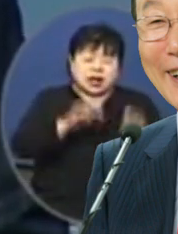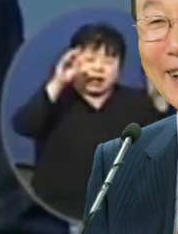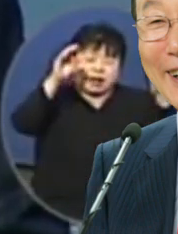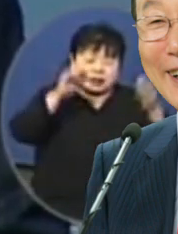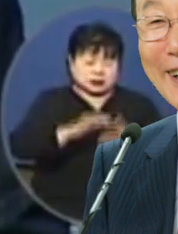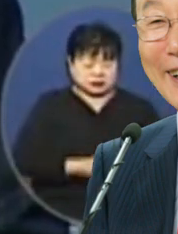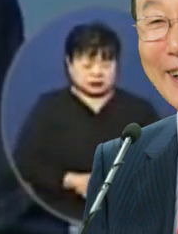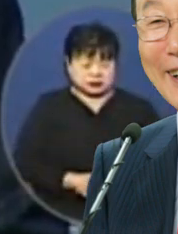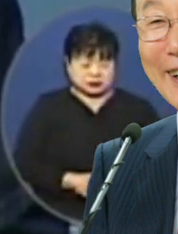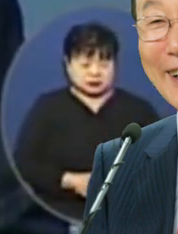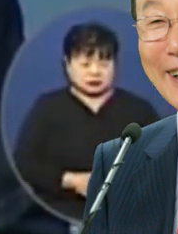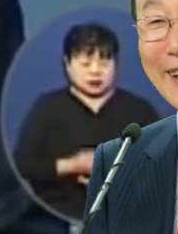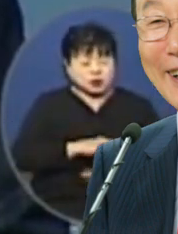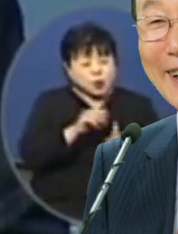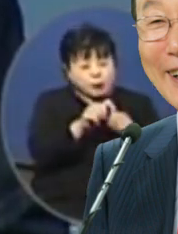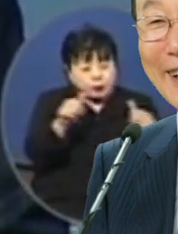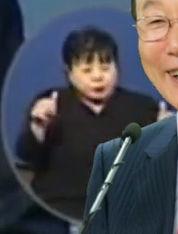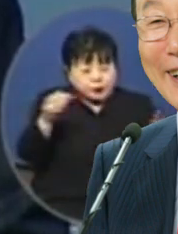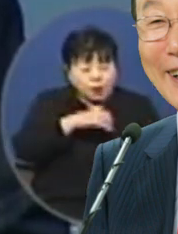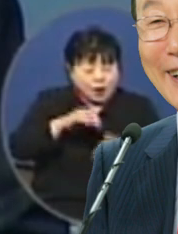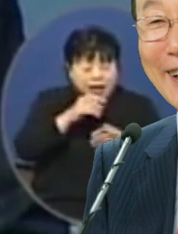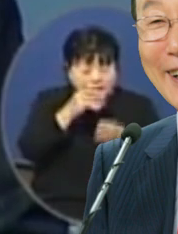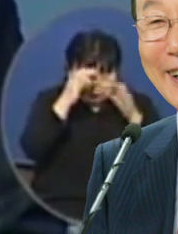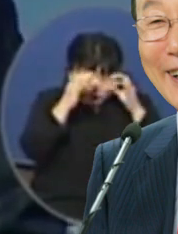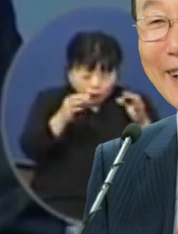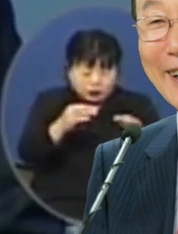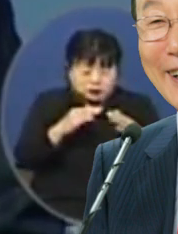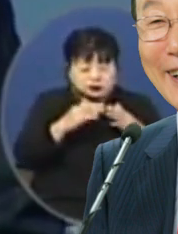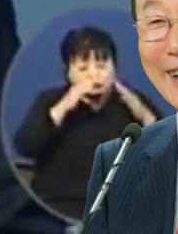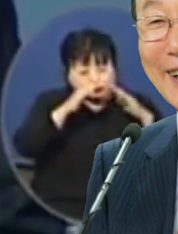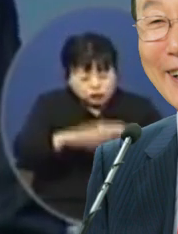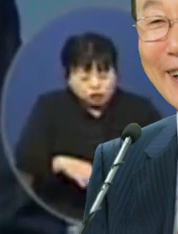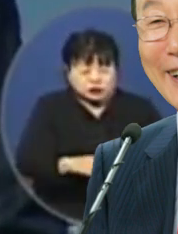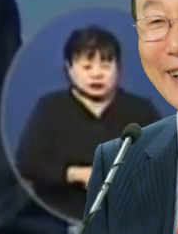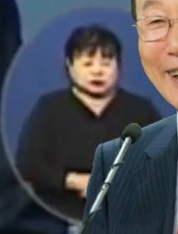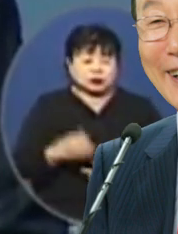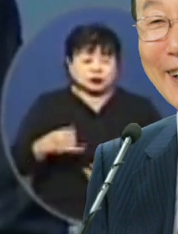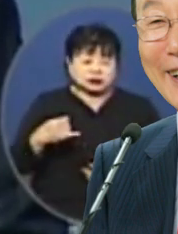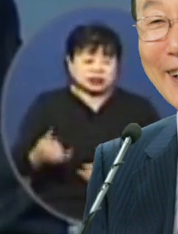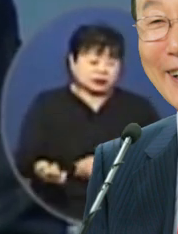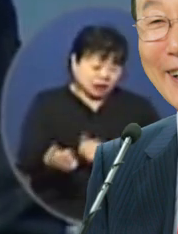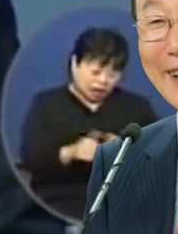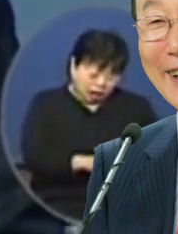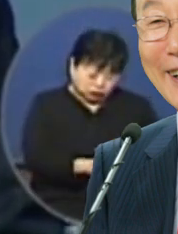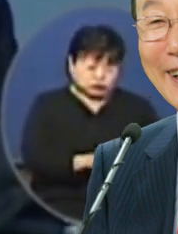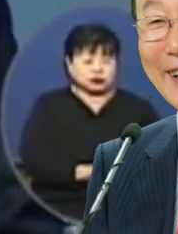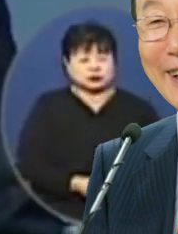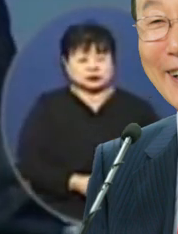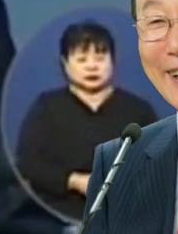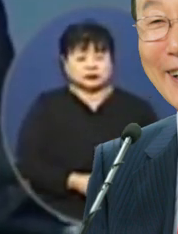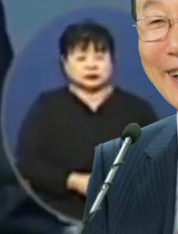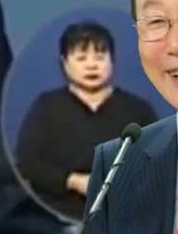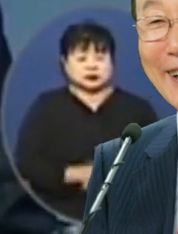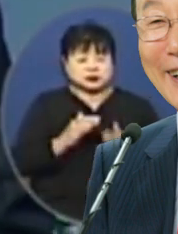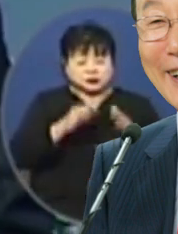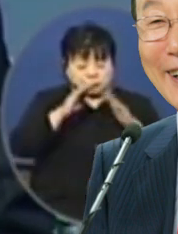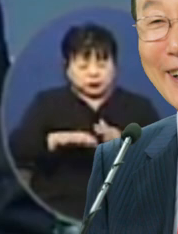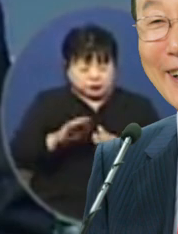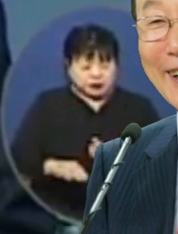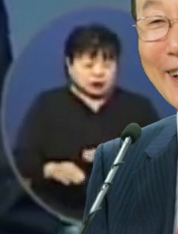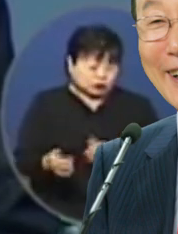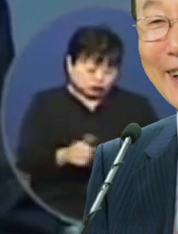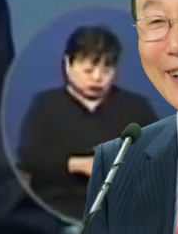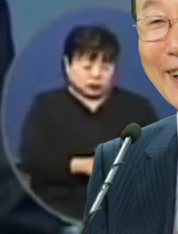뭐 욥의 환난을 보면은 집이 무너지지, 애들이 다 무너진 집더미 속에 깔려서